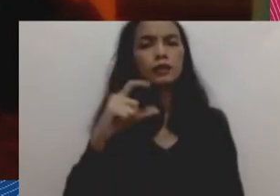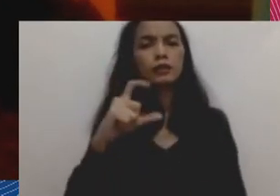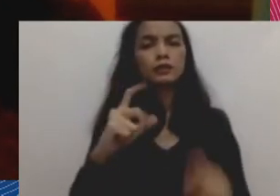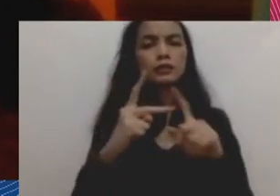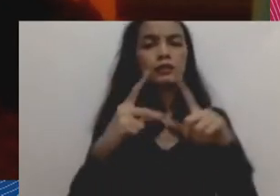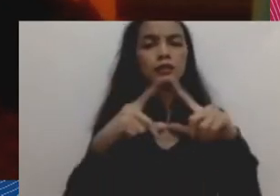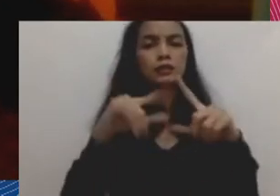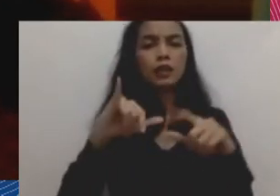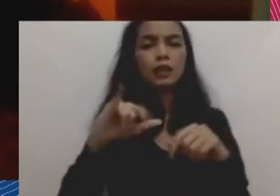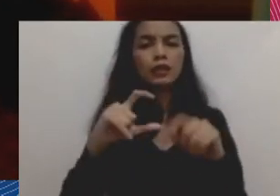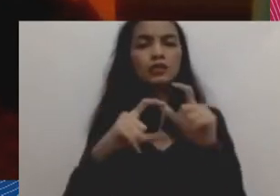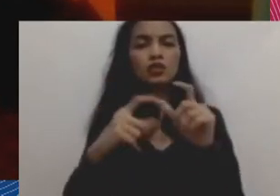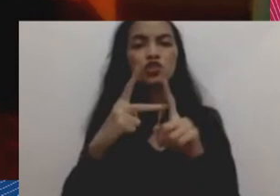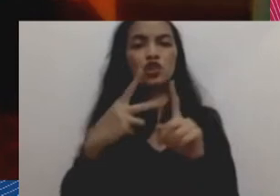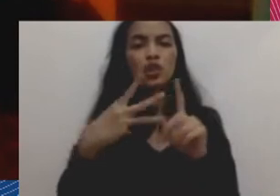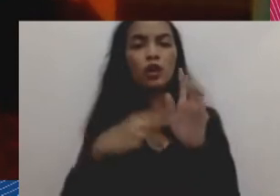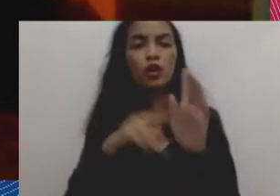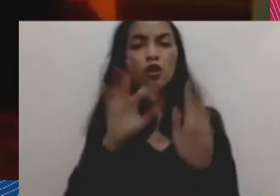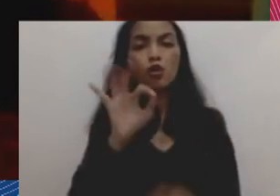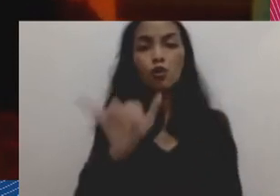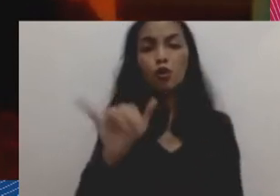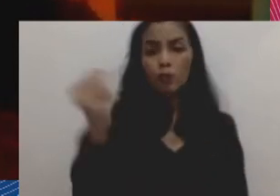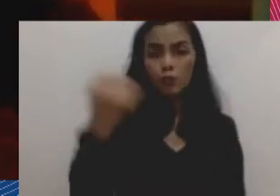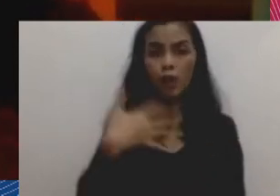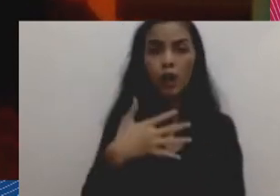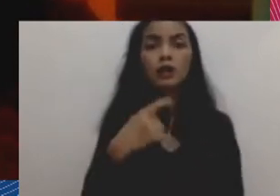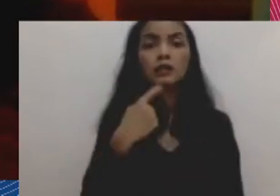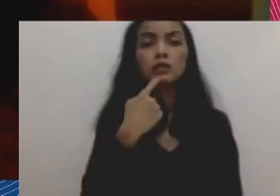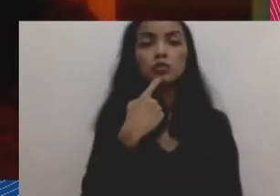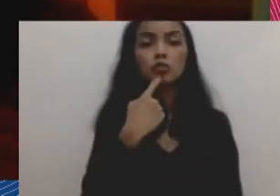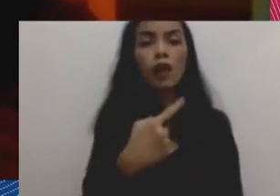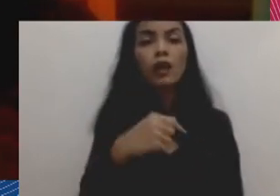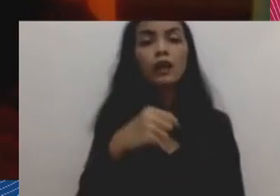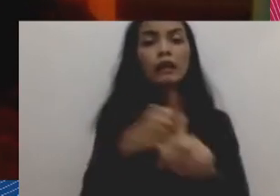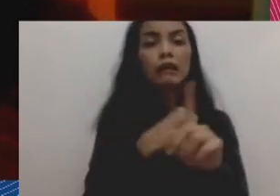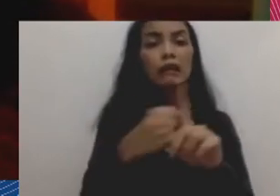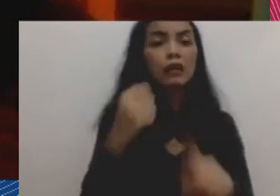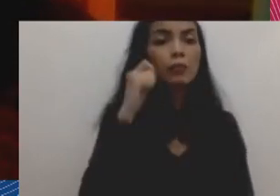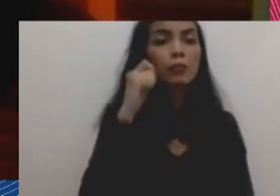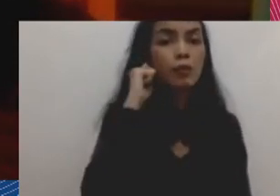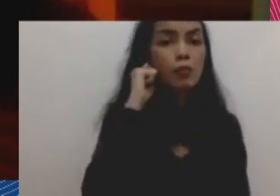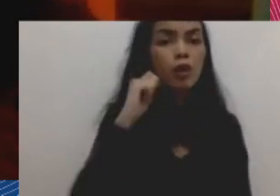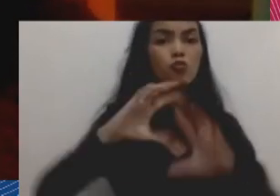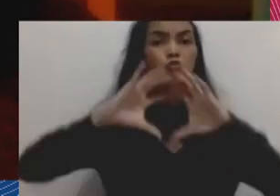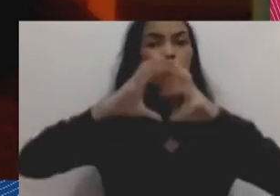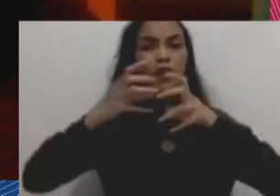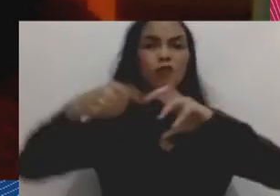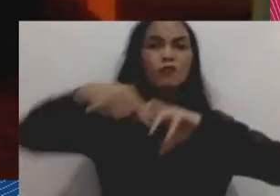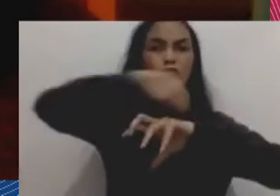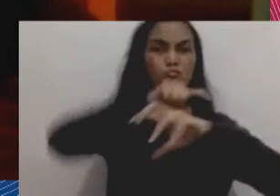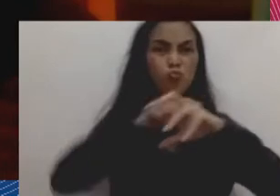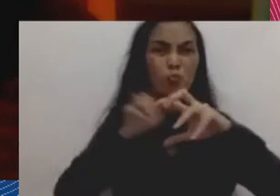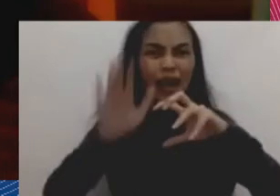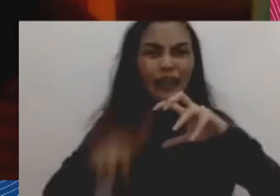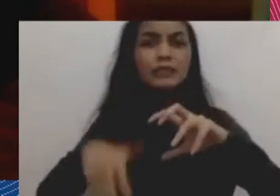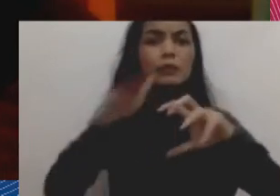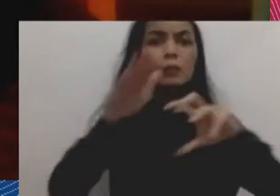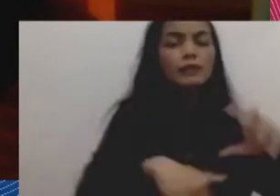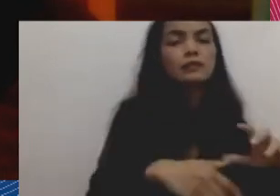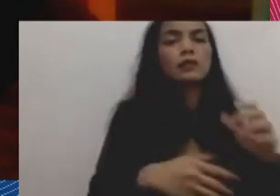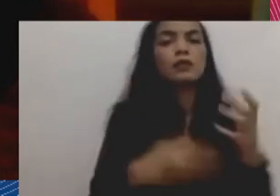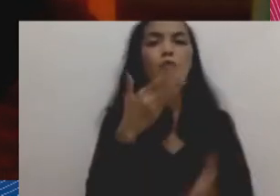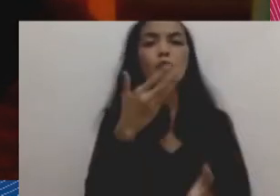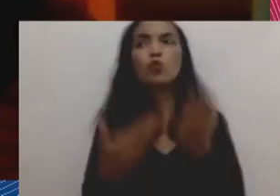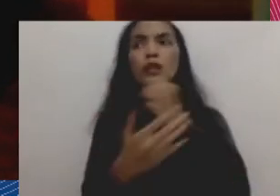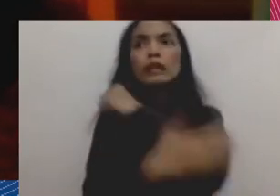Shenoy, bahwa ternyata problematika sexual violence ini masih ada di seluruh belahan dunia, baik negara maju ataupun